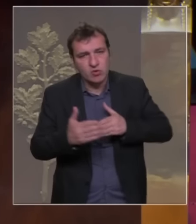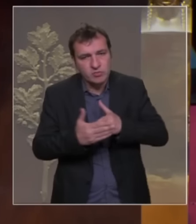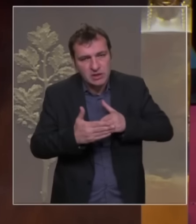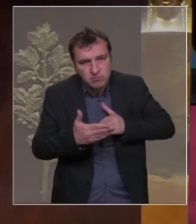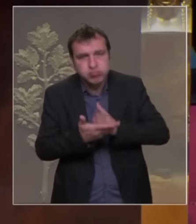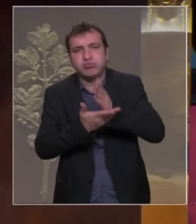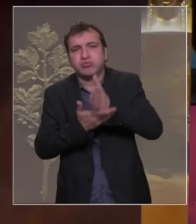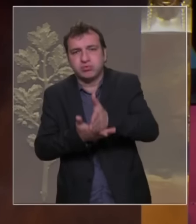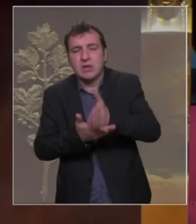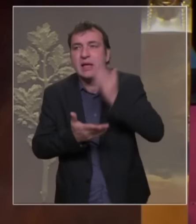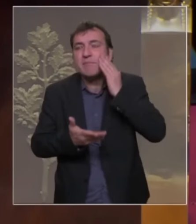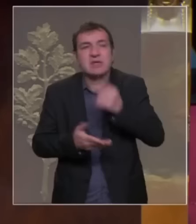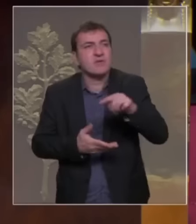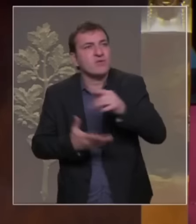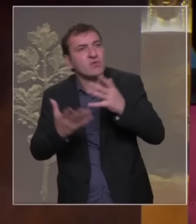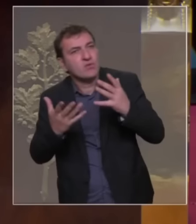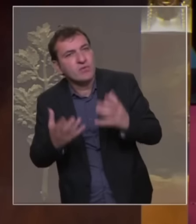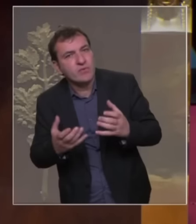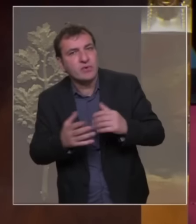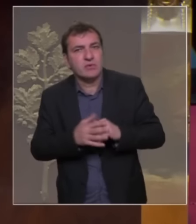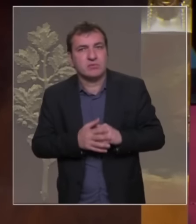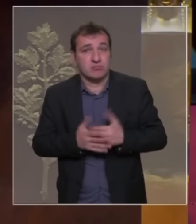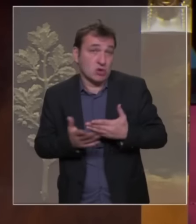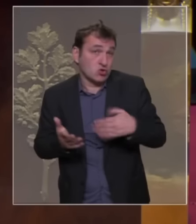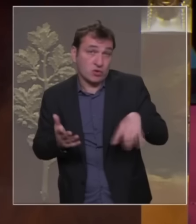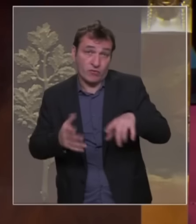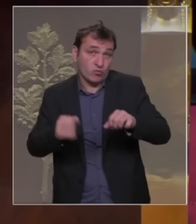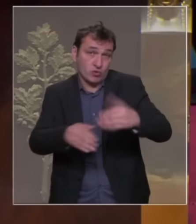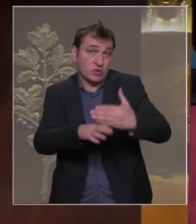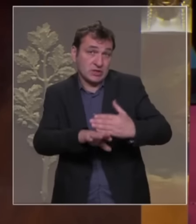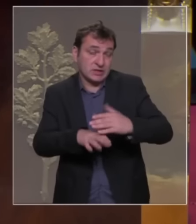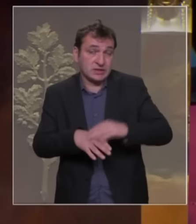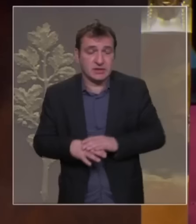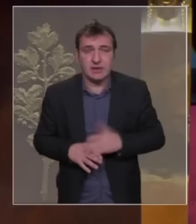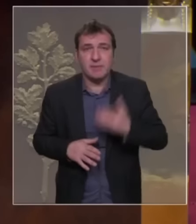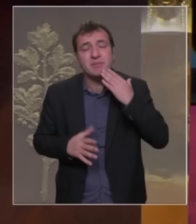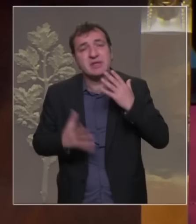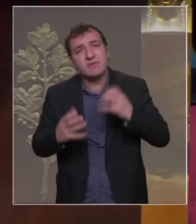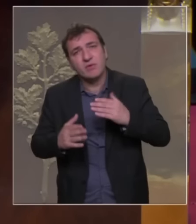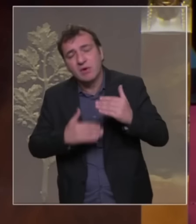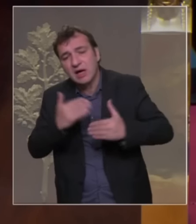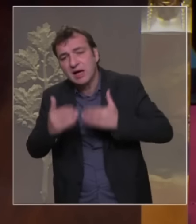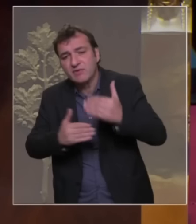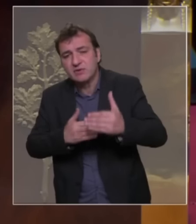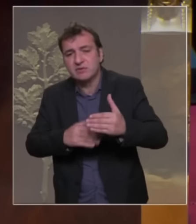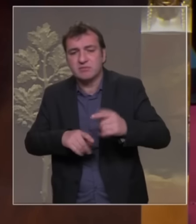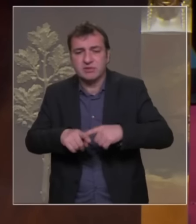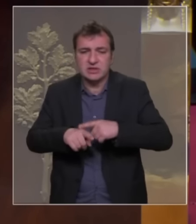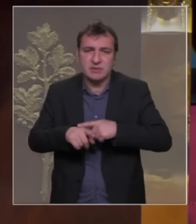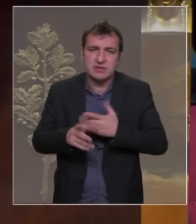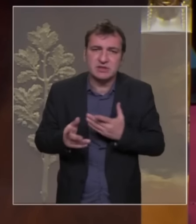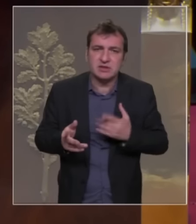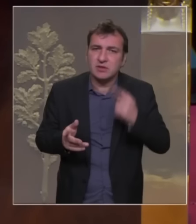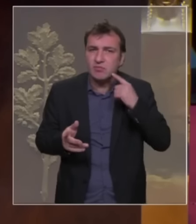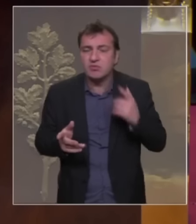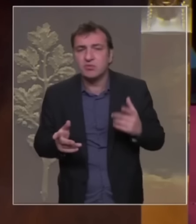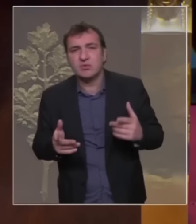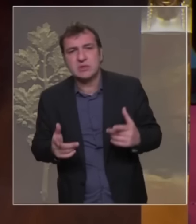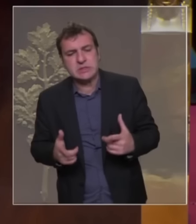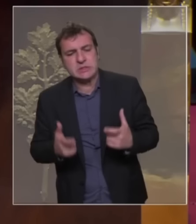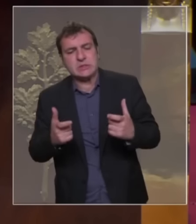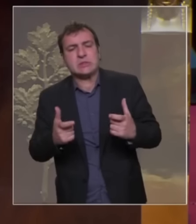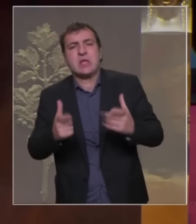qui avez la clé dans vos mains, à avancer pas à pas pour apaiser les